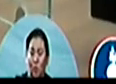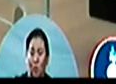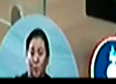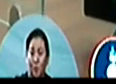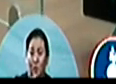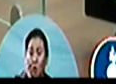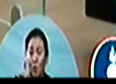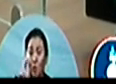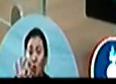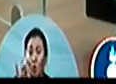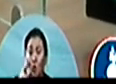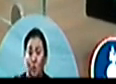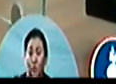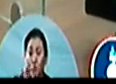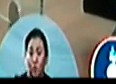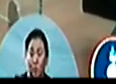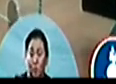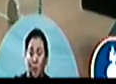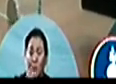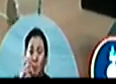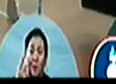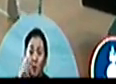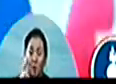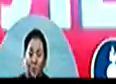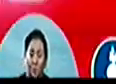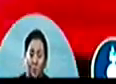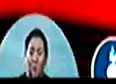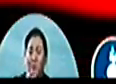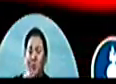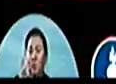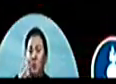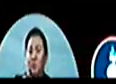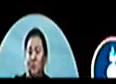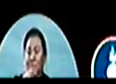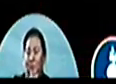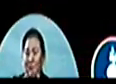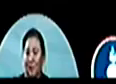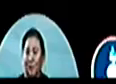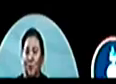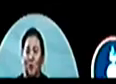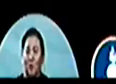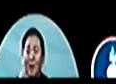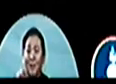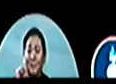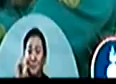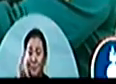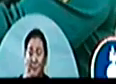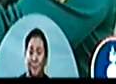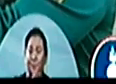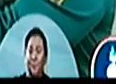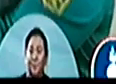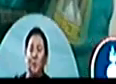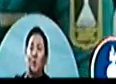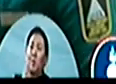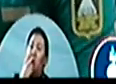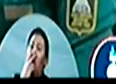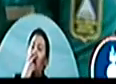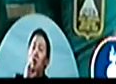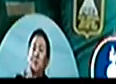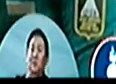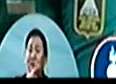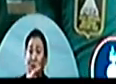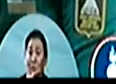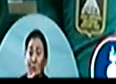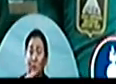барил тогтолцоог сэргэн сайжруулах шийдлүүд боловсруулжээ. Асуух эрхийн хууль. Иргэний төрийн удирдах